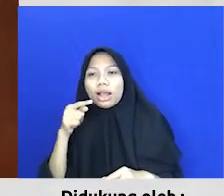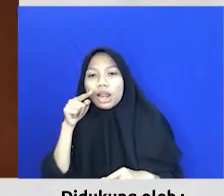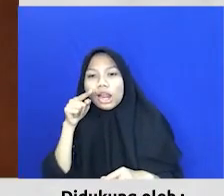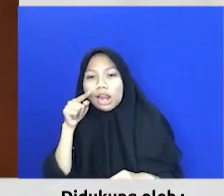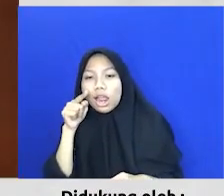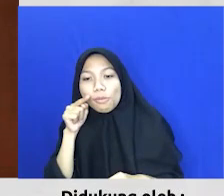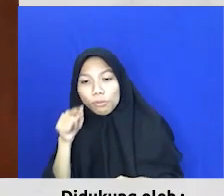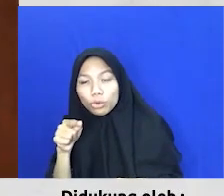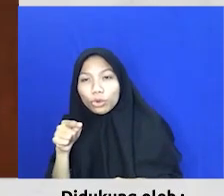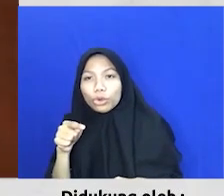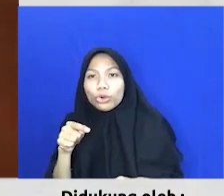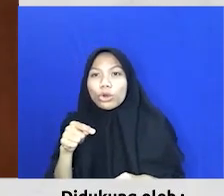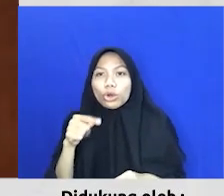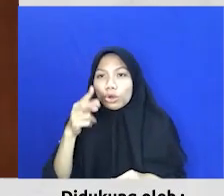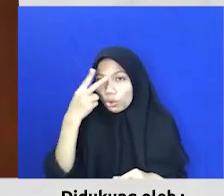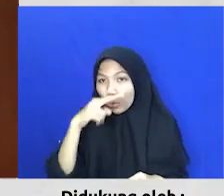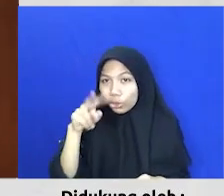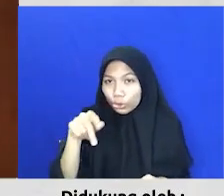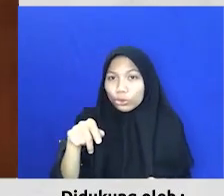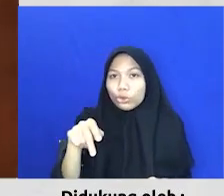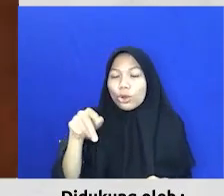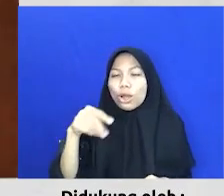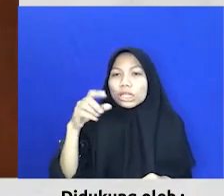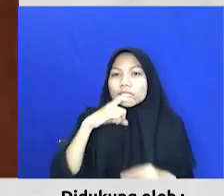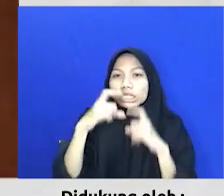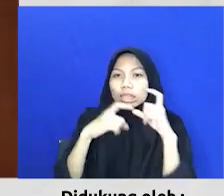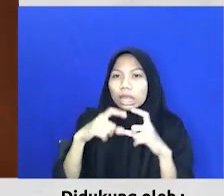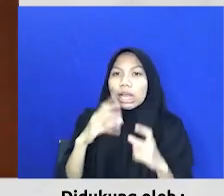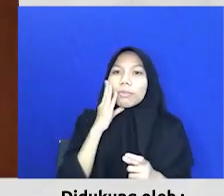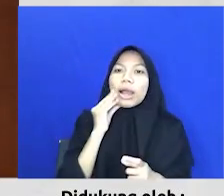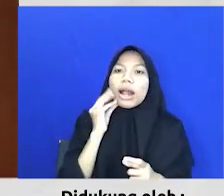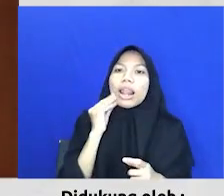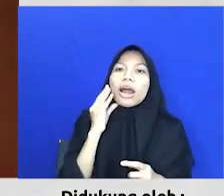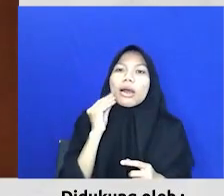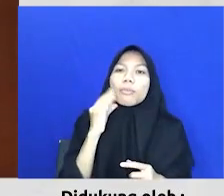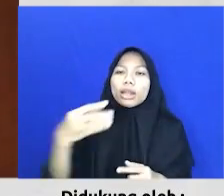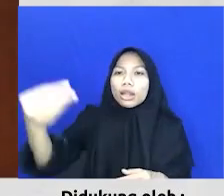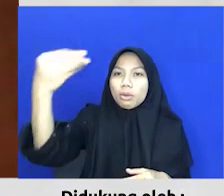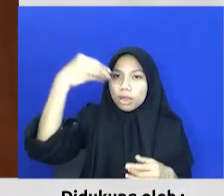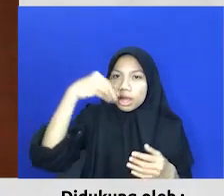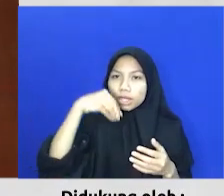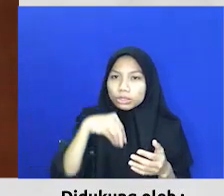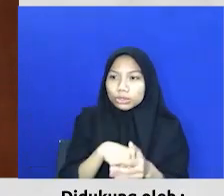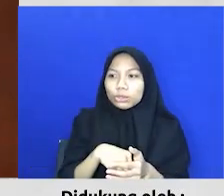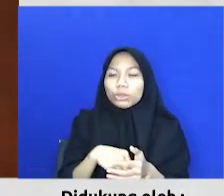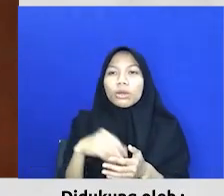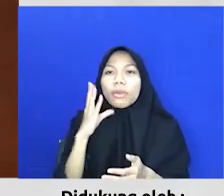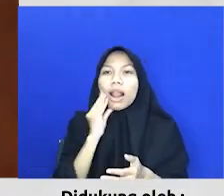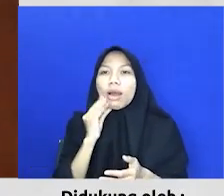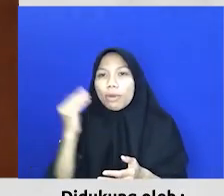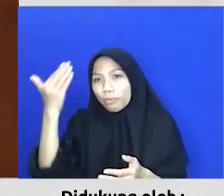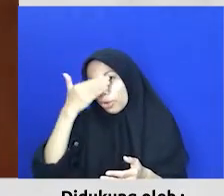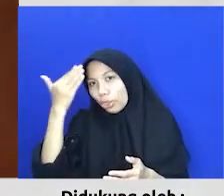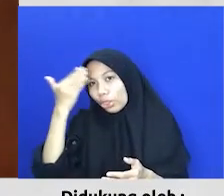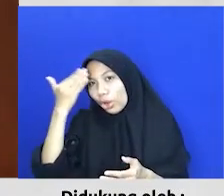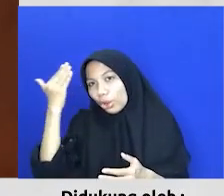senario. Lantas apa sih yang istimewa dari tempat kamu itu, ya? Kamu kan dari